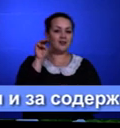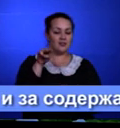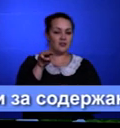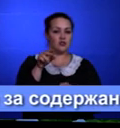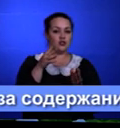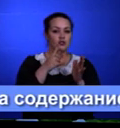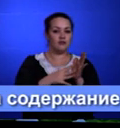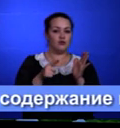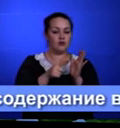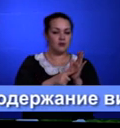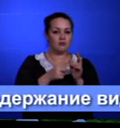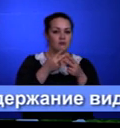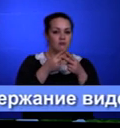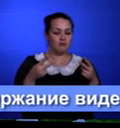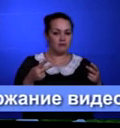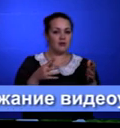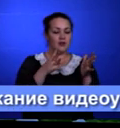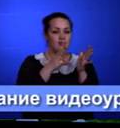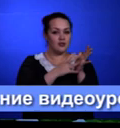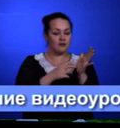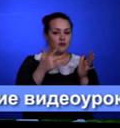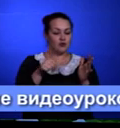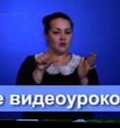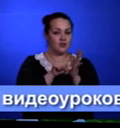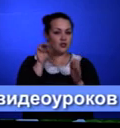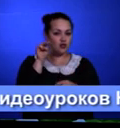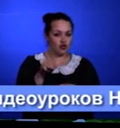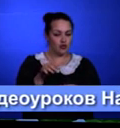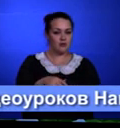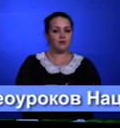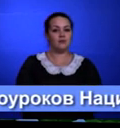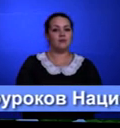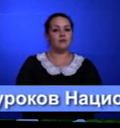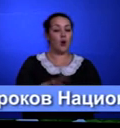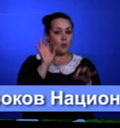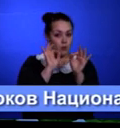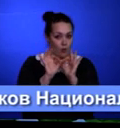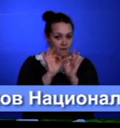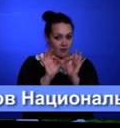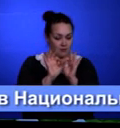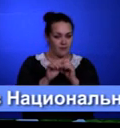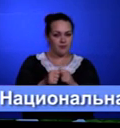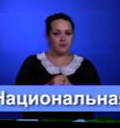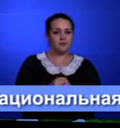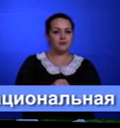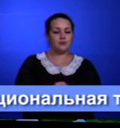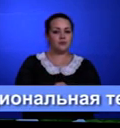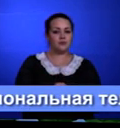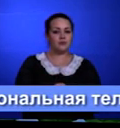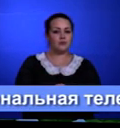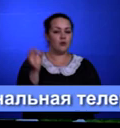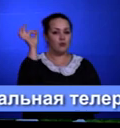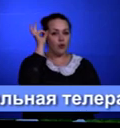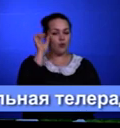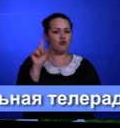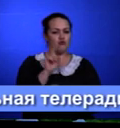получилось 936 тысяч а теперь проверим вы помните что сложения